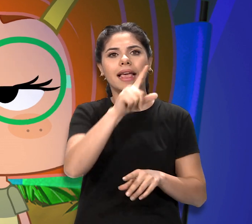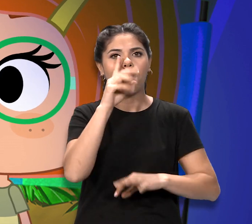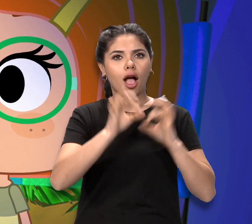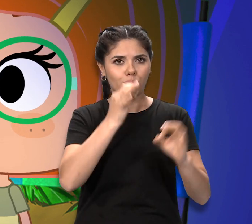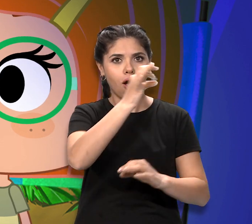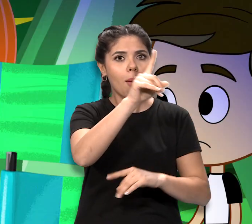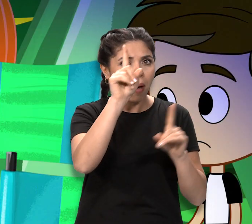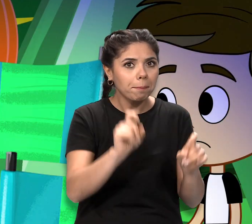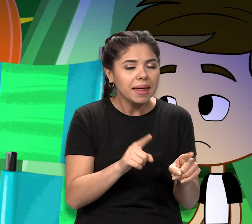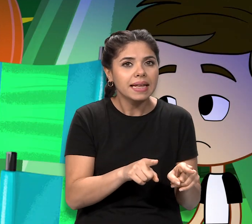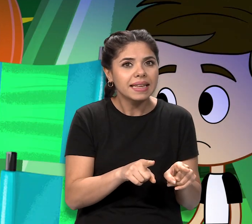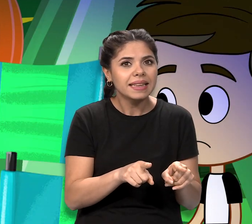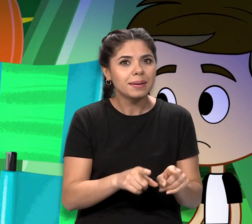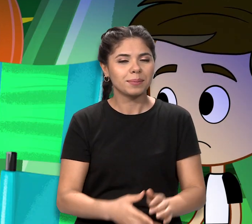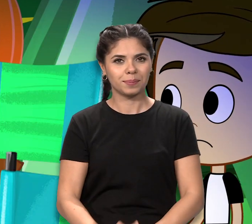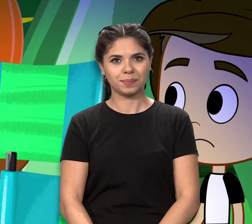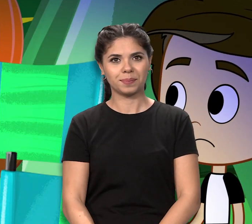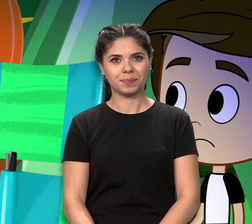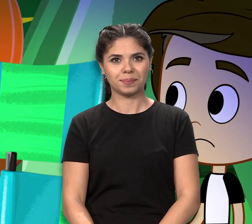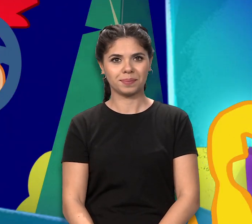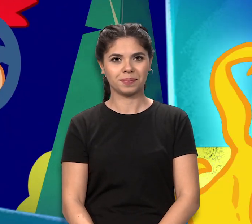haber versek mi?